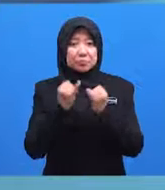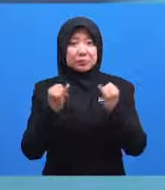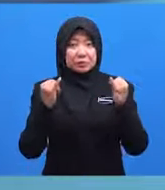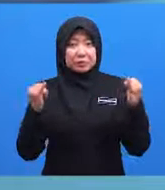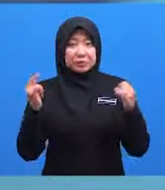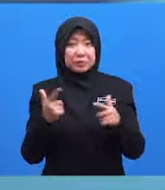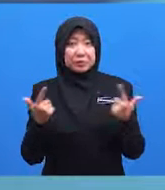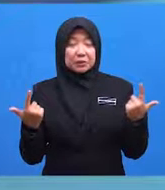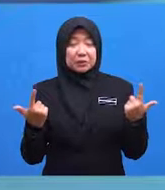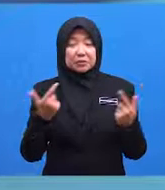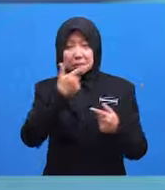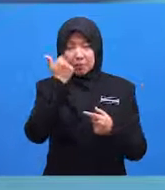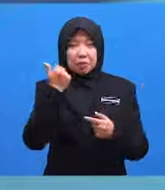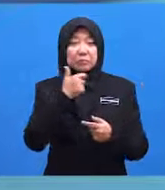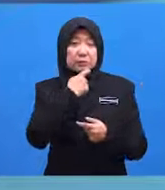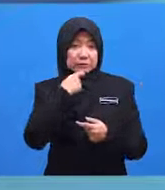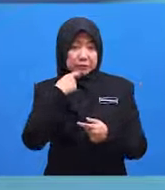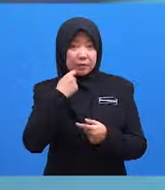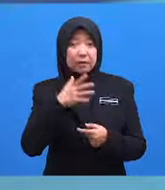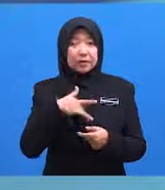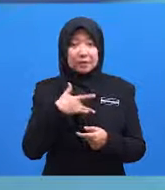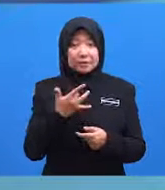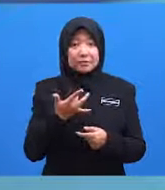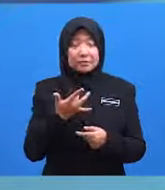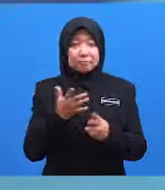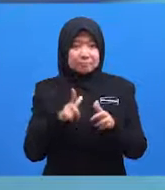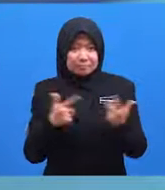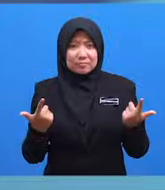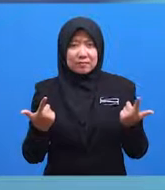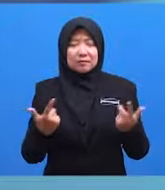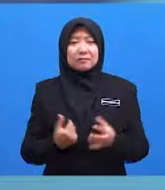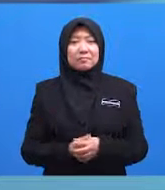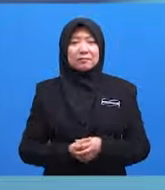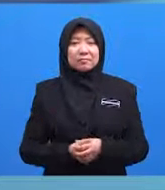ianya kering dan mempunyai rasa yang unik.